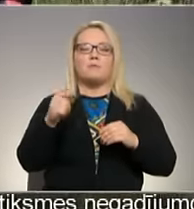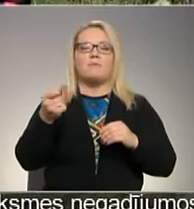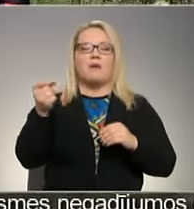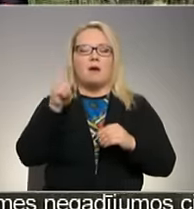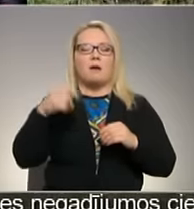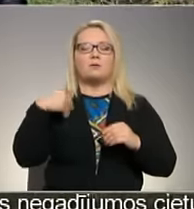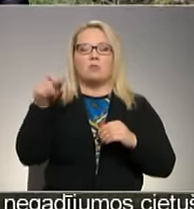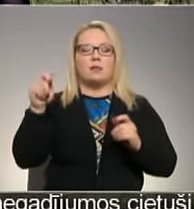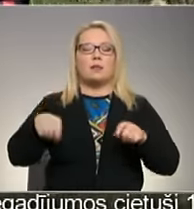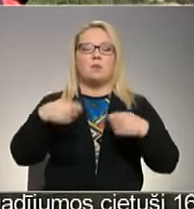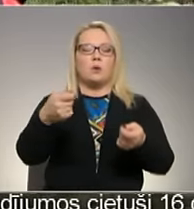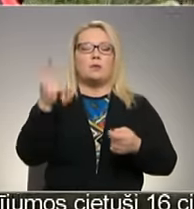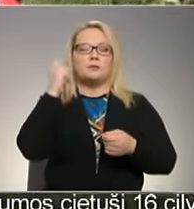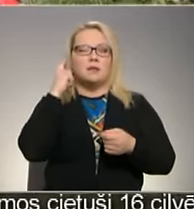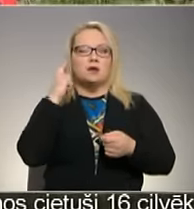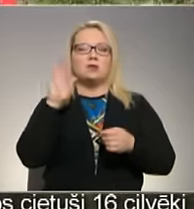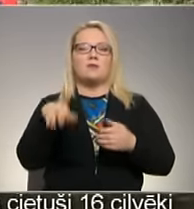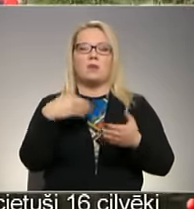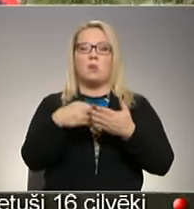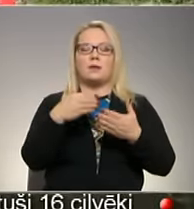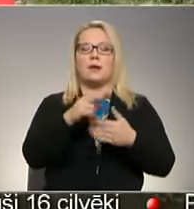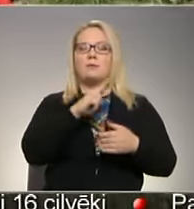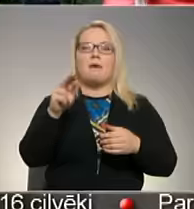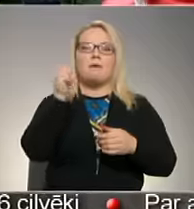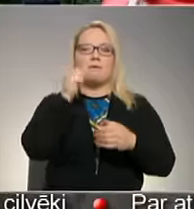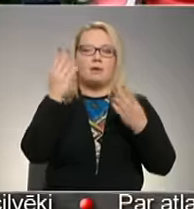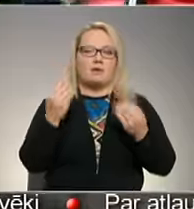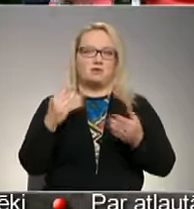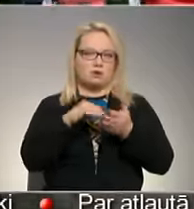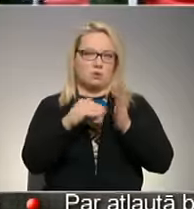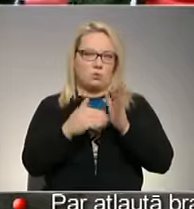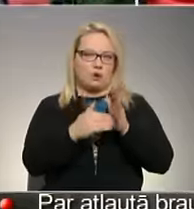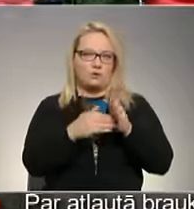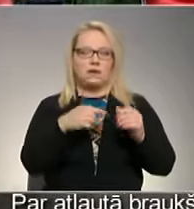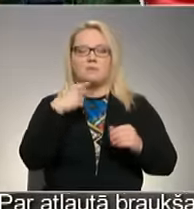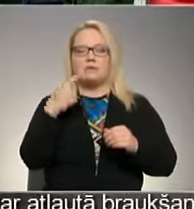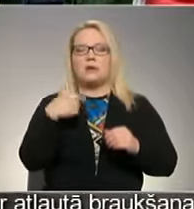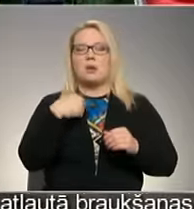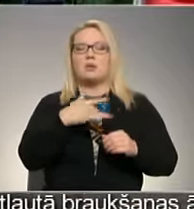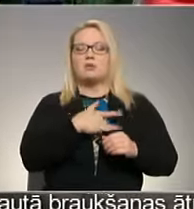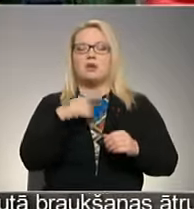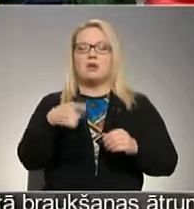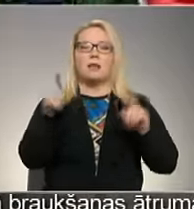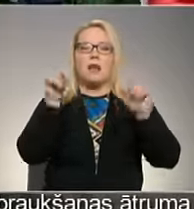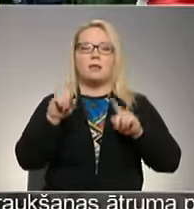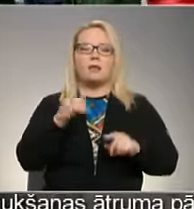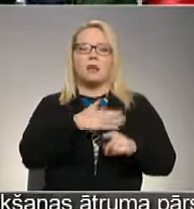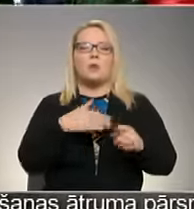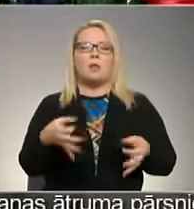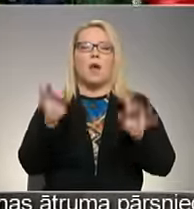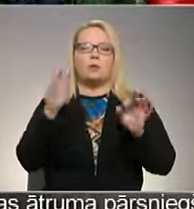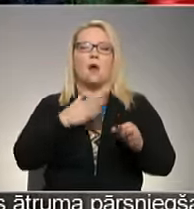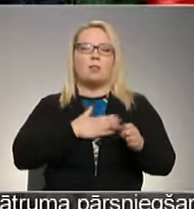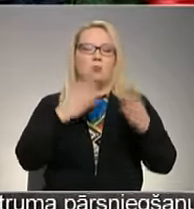sniegt zināšanas, kas var noderēt neikdienišķās situācijās. Un man liekas, šī te lieta ir tāda ļoti aktuāla mūsdienās, jo